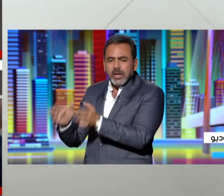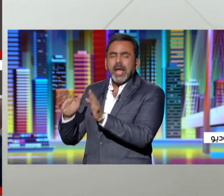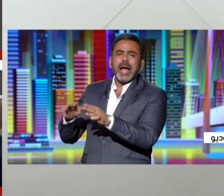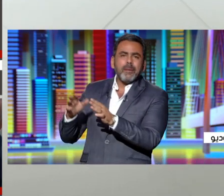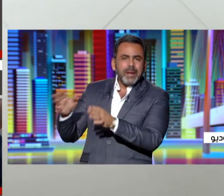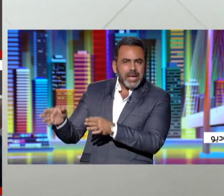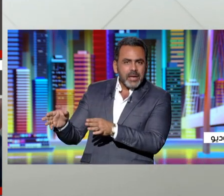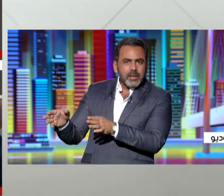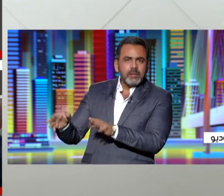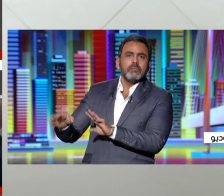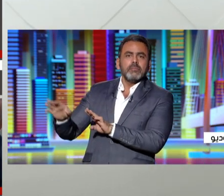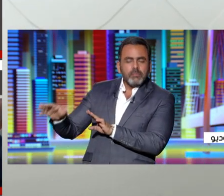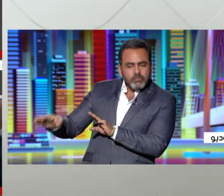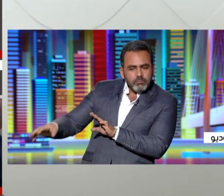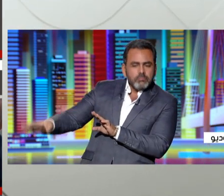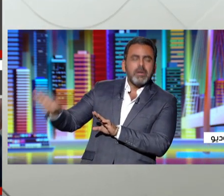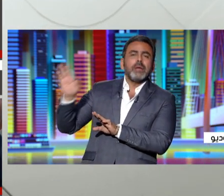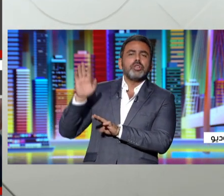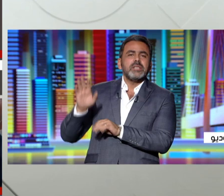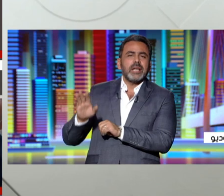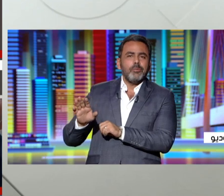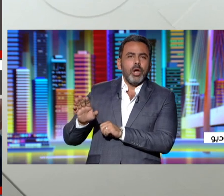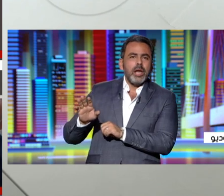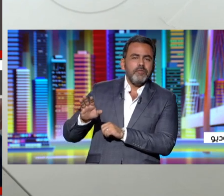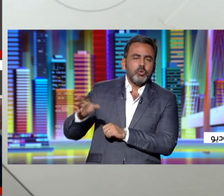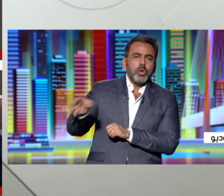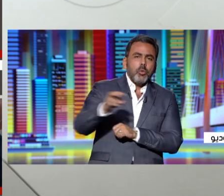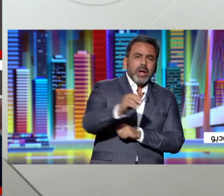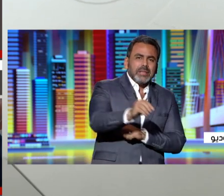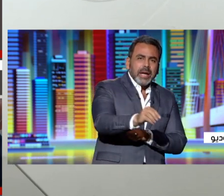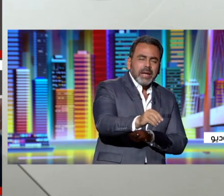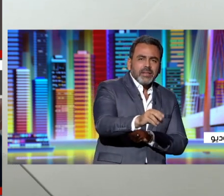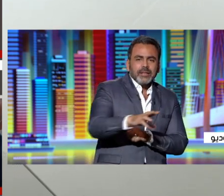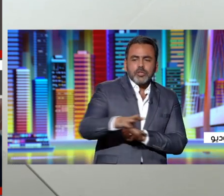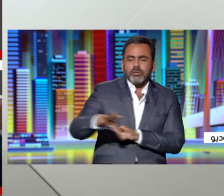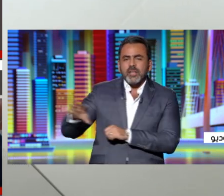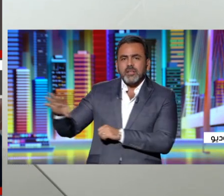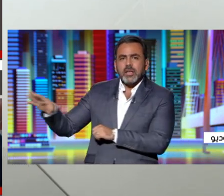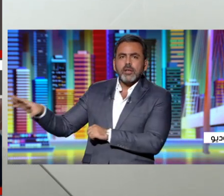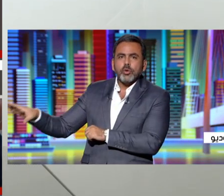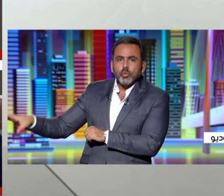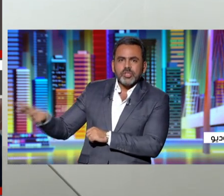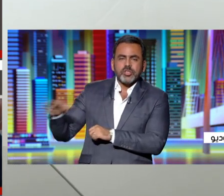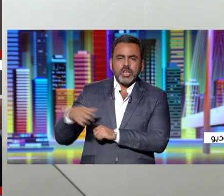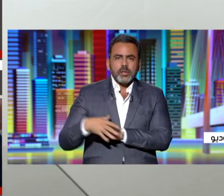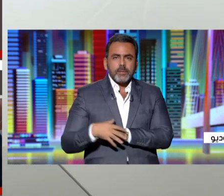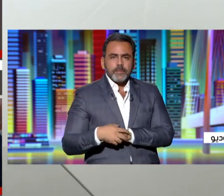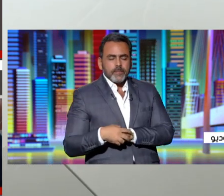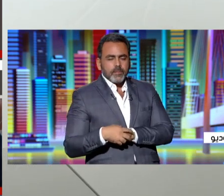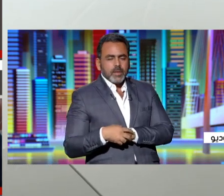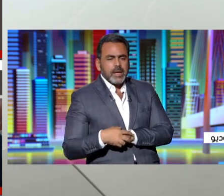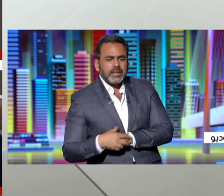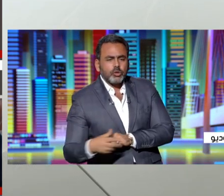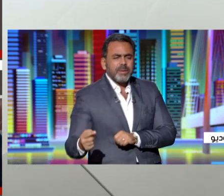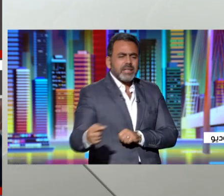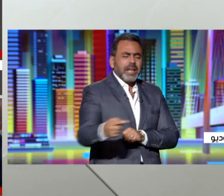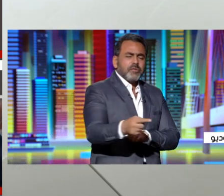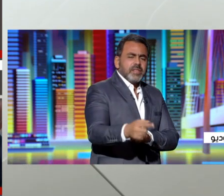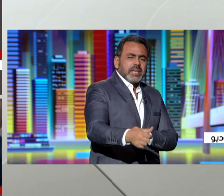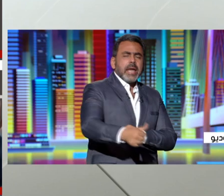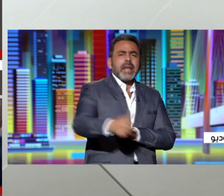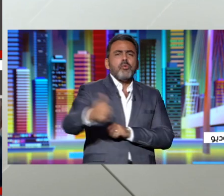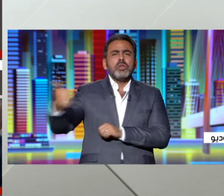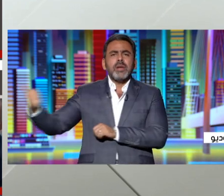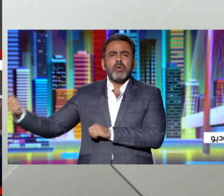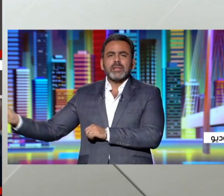دولتين عمليا ما كانوش هيستخدم حق الفيتو وقتها كان الاتحاد السوفيتي والصين هتيجي تقوللي بس